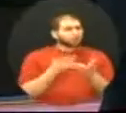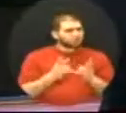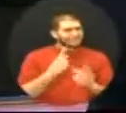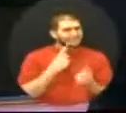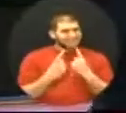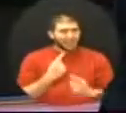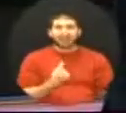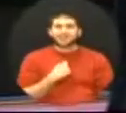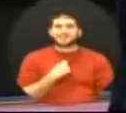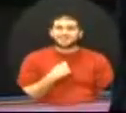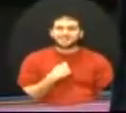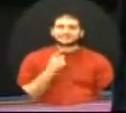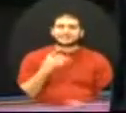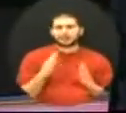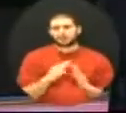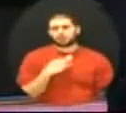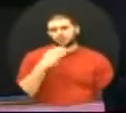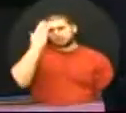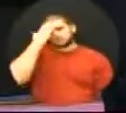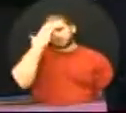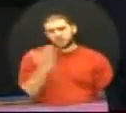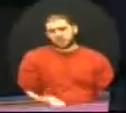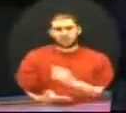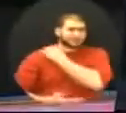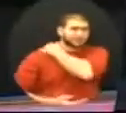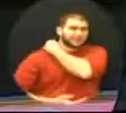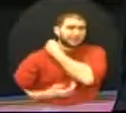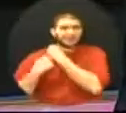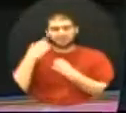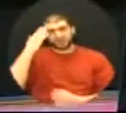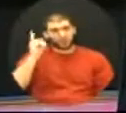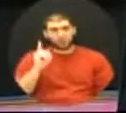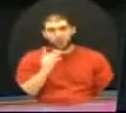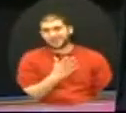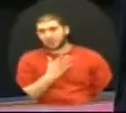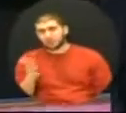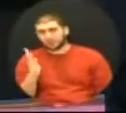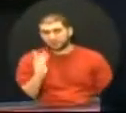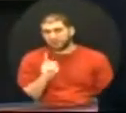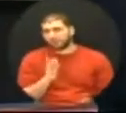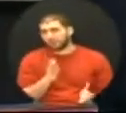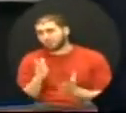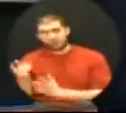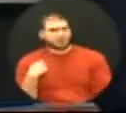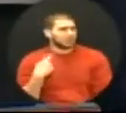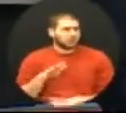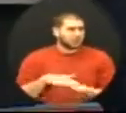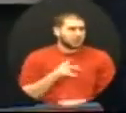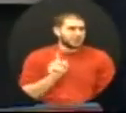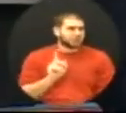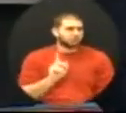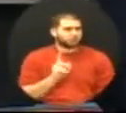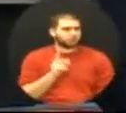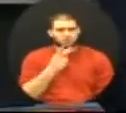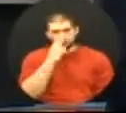שיח. אני... זה הבית שלי, אני מכירה את הבית, את יודעת מה שאני אגיד זה ככה, אני מכירה את הבית שלי. הוא לא הולך ימינה, הוא לא פוזל ימינה, אני לא, מרגישה, אני לא